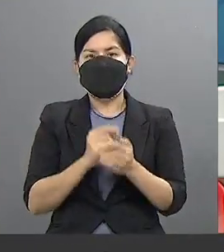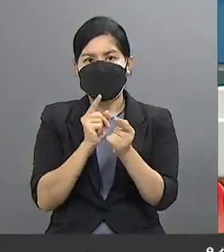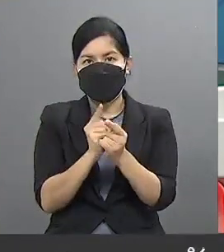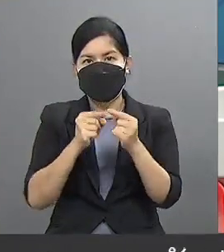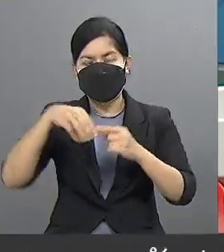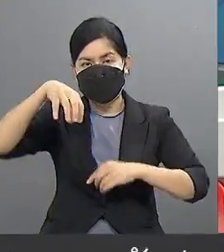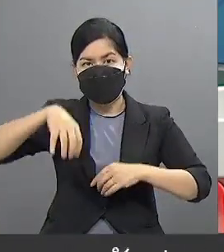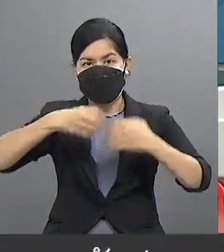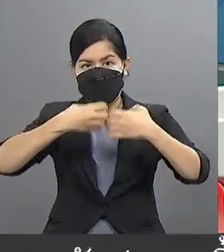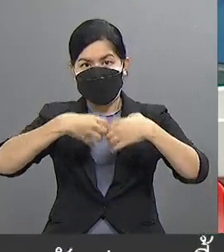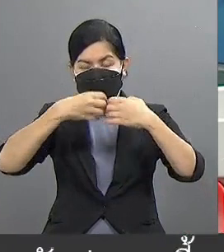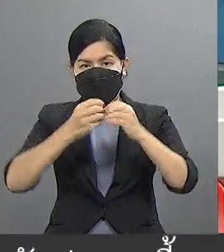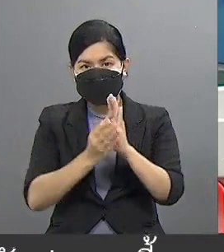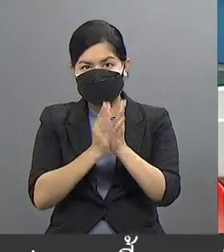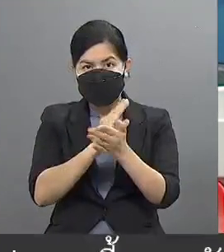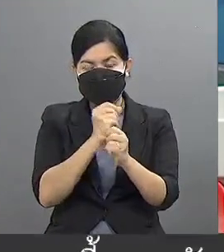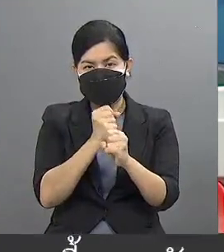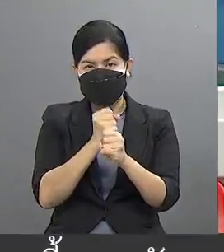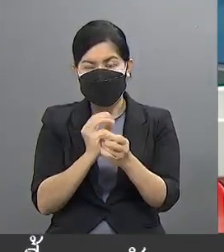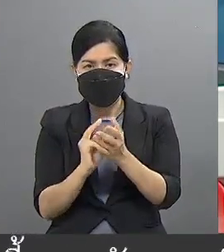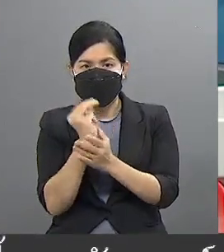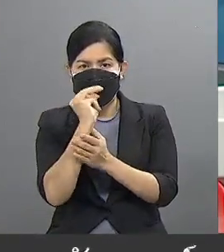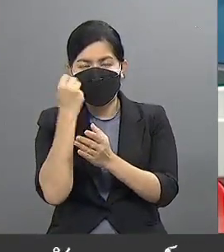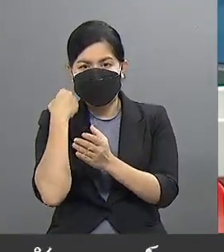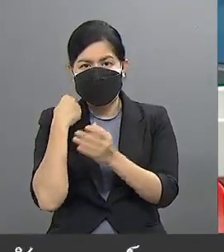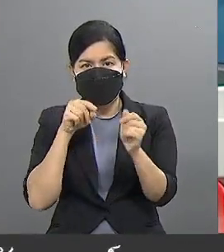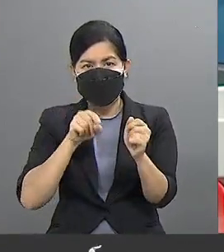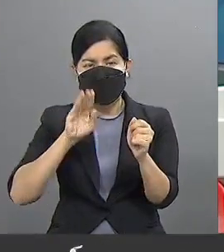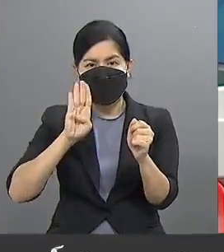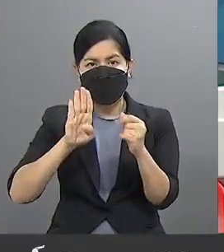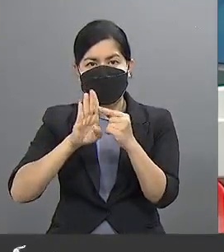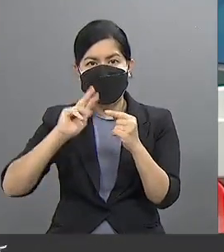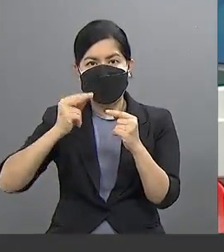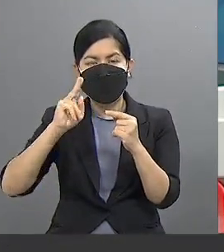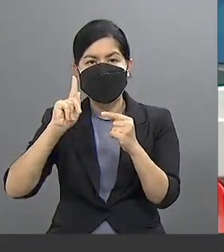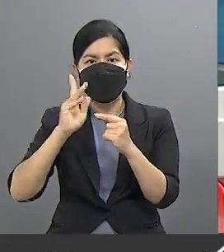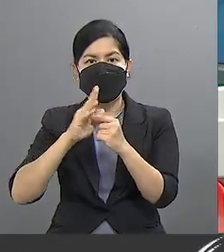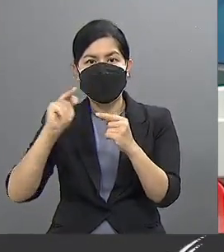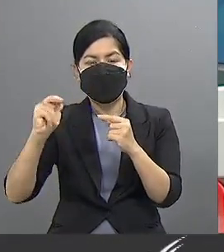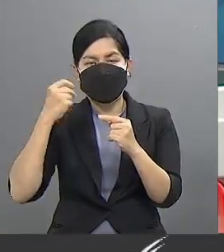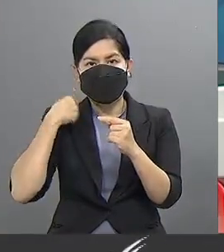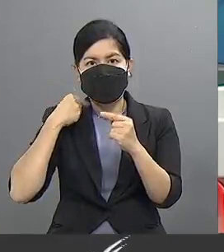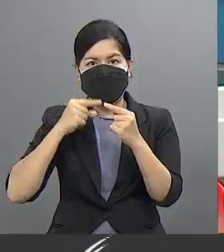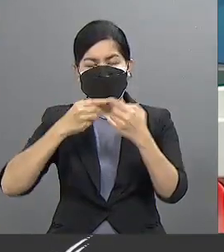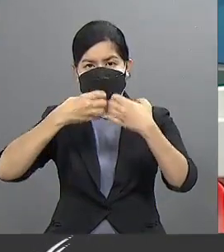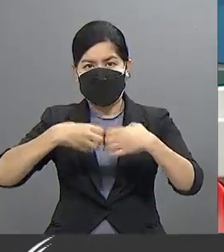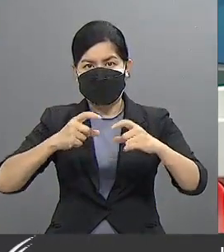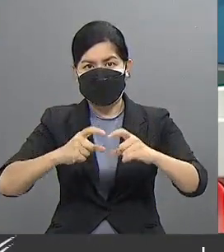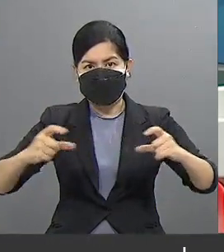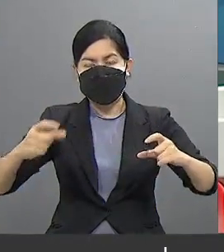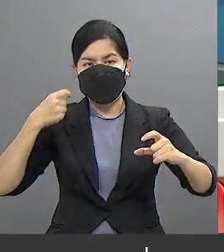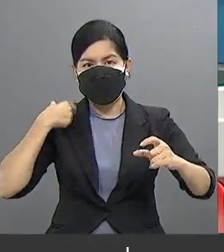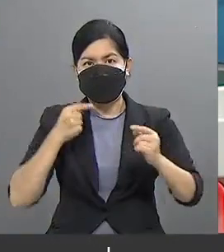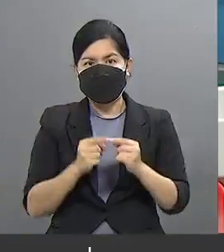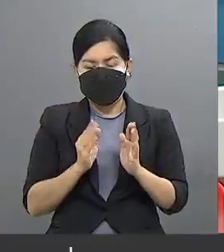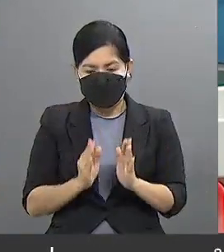ในอำเภอบางขันค่ะเป็นสถานประกอบการขนาดใหญ่ซึ่งมีการใช้แรงงานกว่า2คนคือไม่พบเรื่องนี้แต่อย่